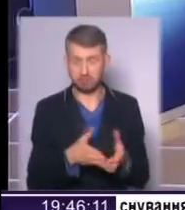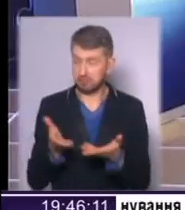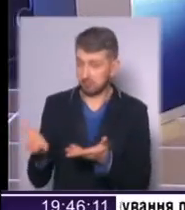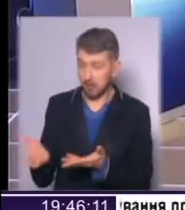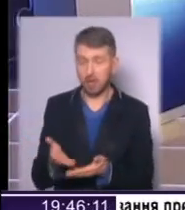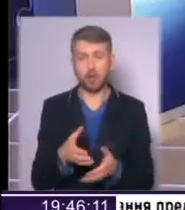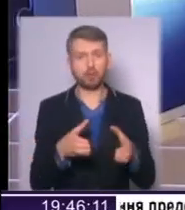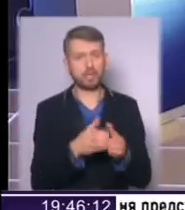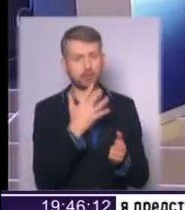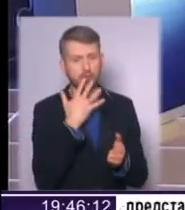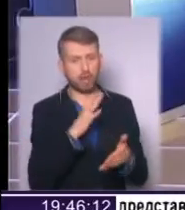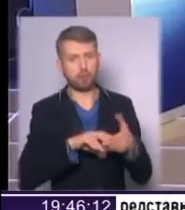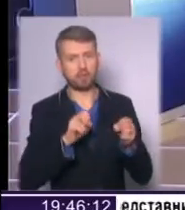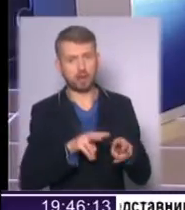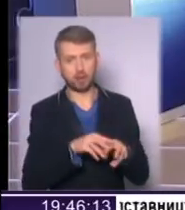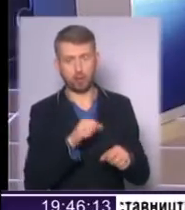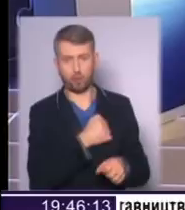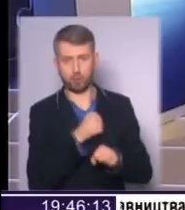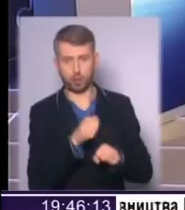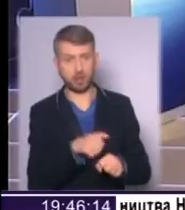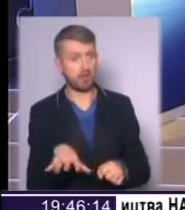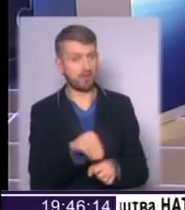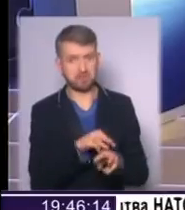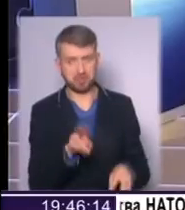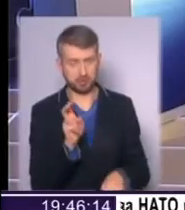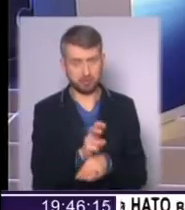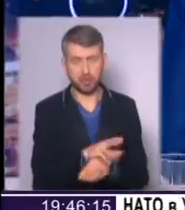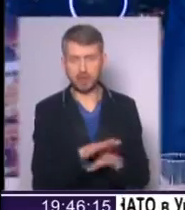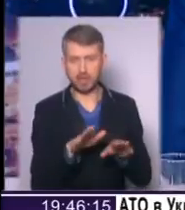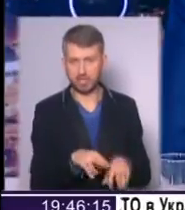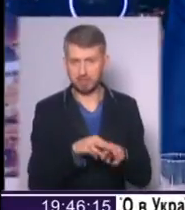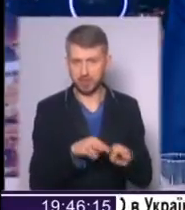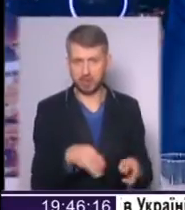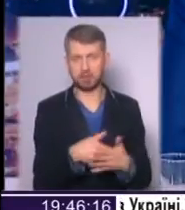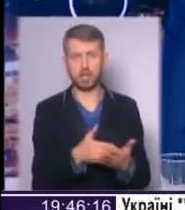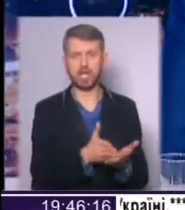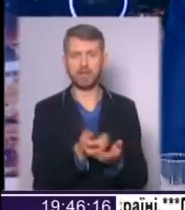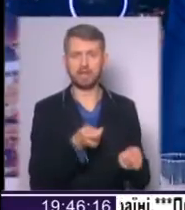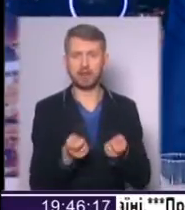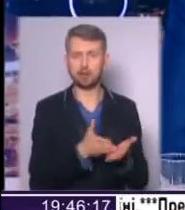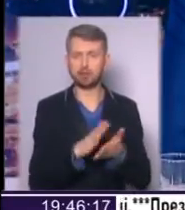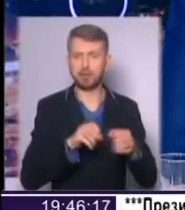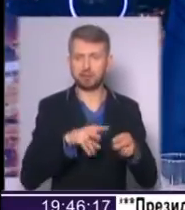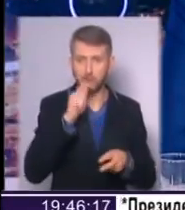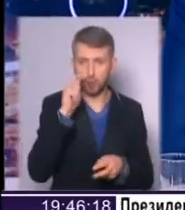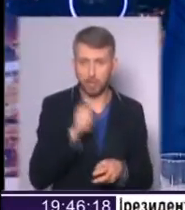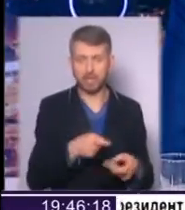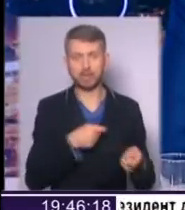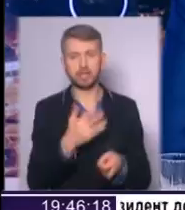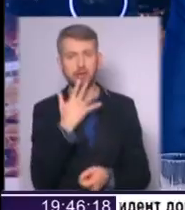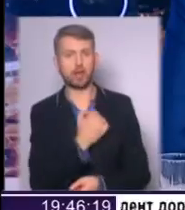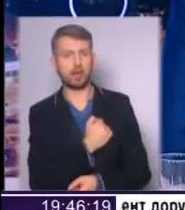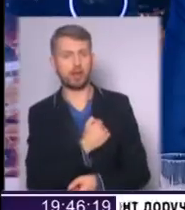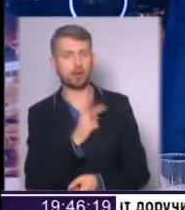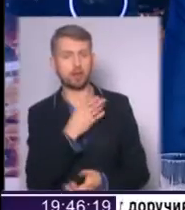національної безпеки та оборони. Всі міністри відвідують. І не тільки міністри, керівники, наприклад, Служби безпеки України, керівники Національної гвардії, які не мають